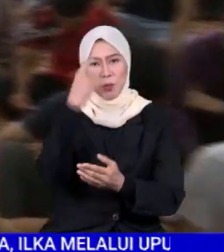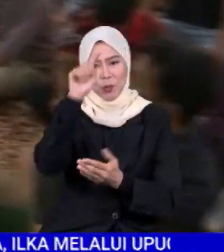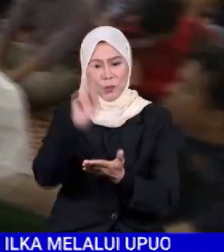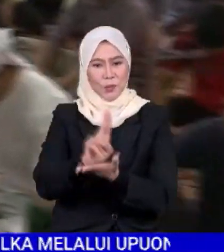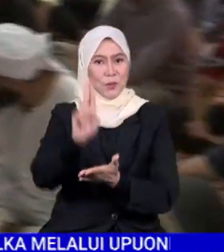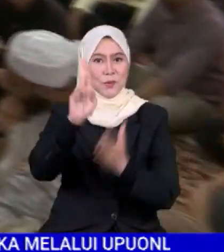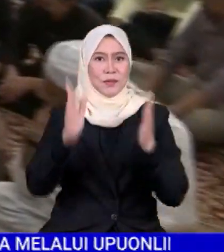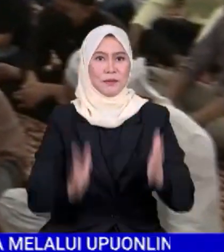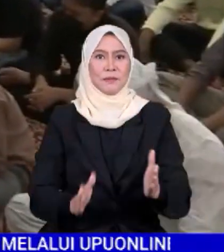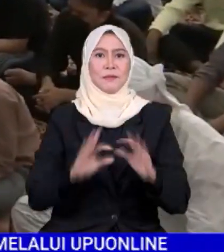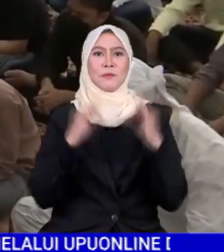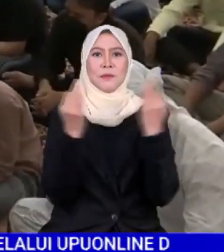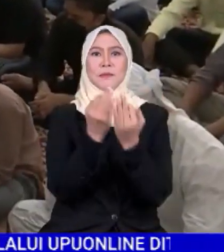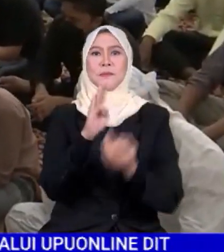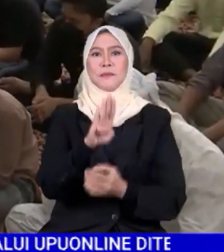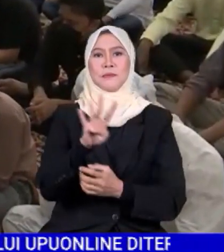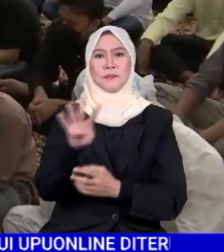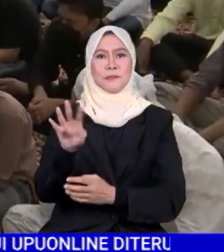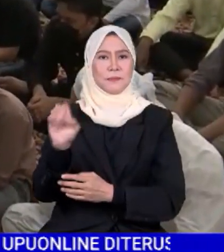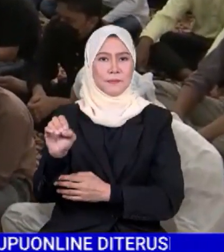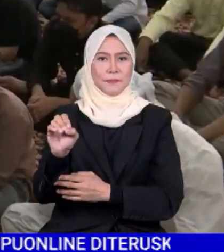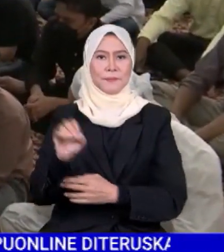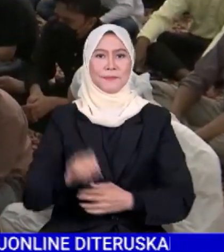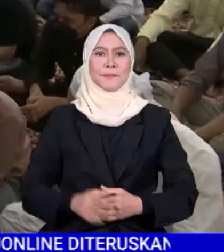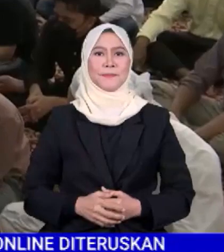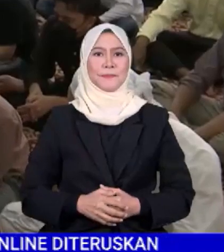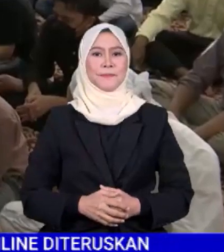mahasiswa daripada kumpulan keluarga B40